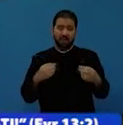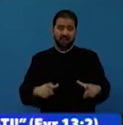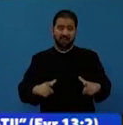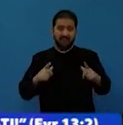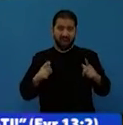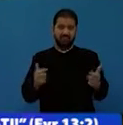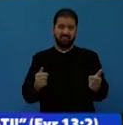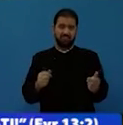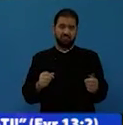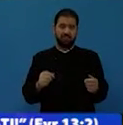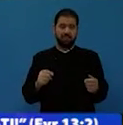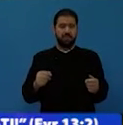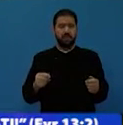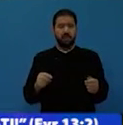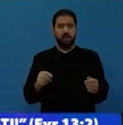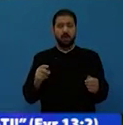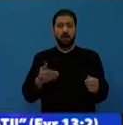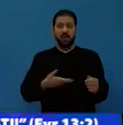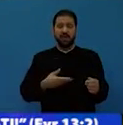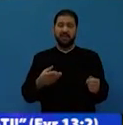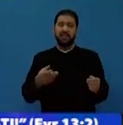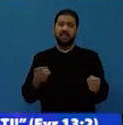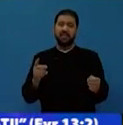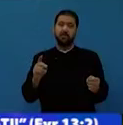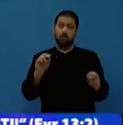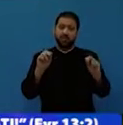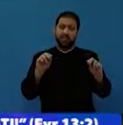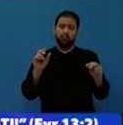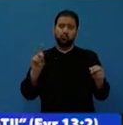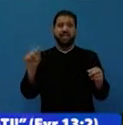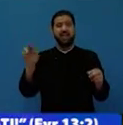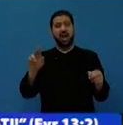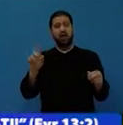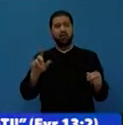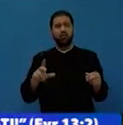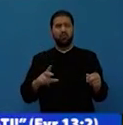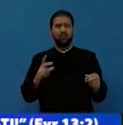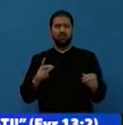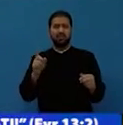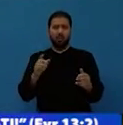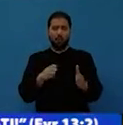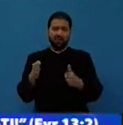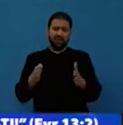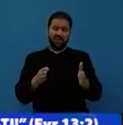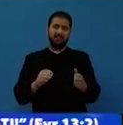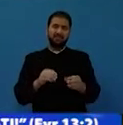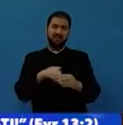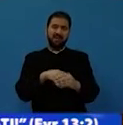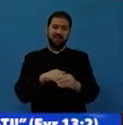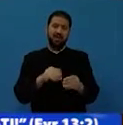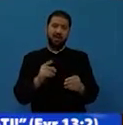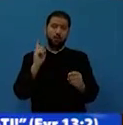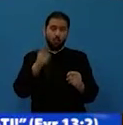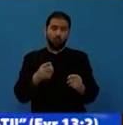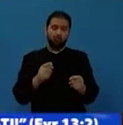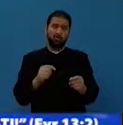între poruncile Mântuitorului Iisus Hristos, respectiv iubește-ți aproapele ca pe tine însuți